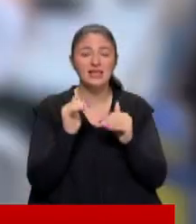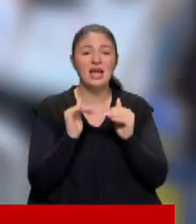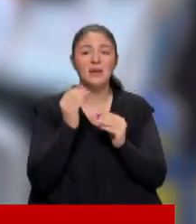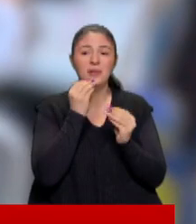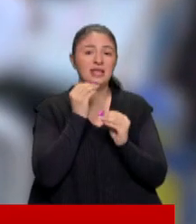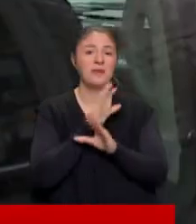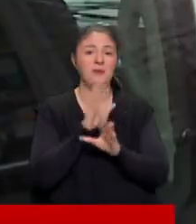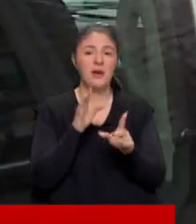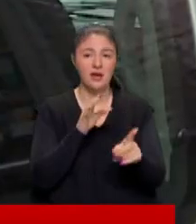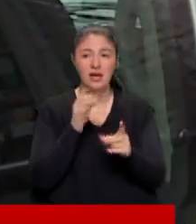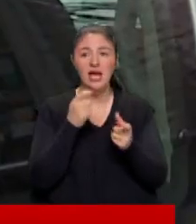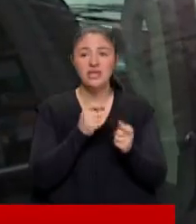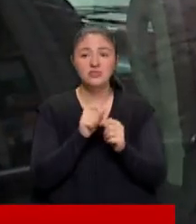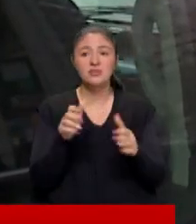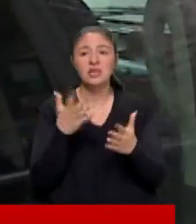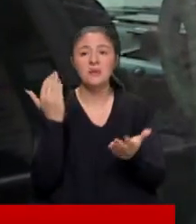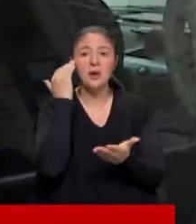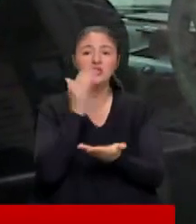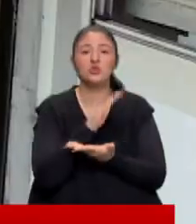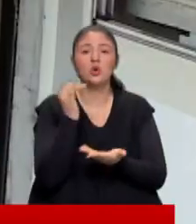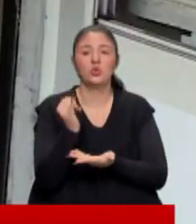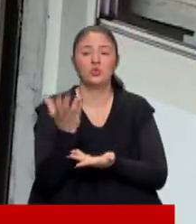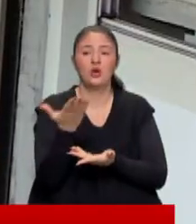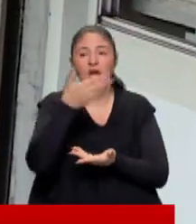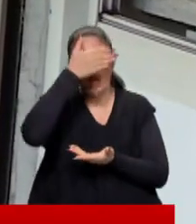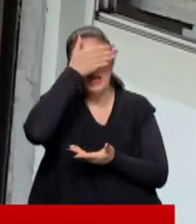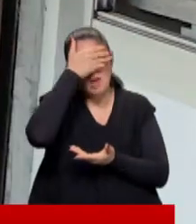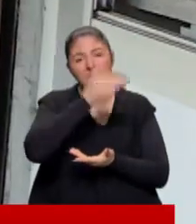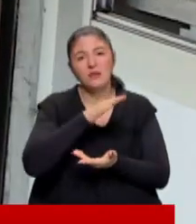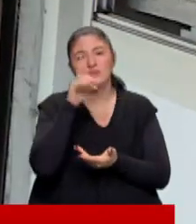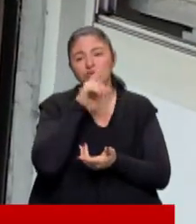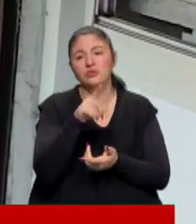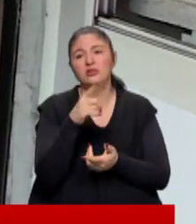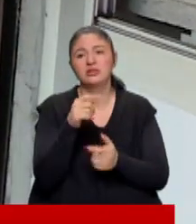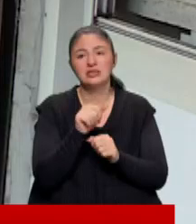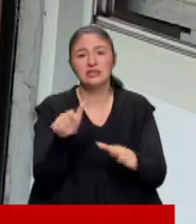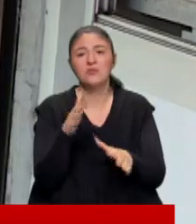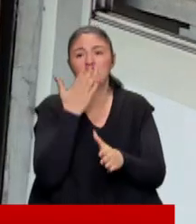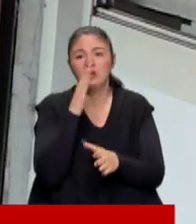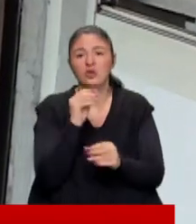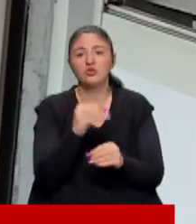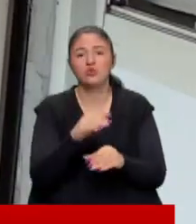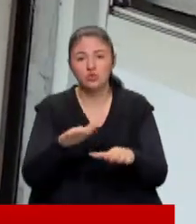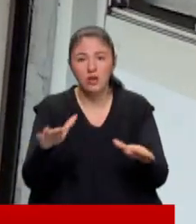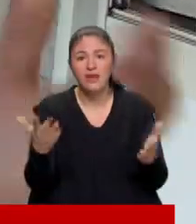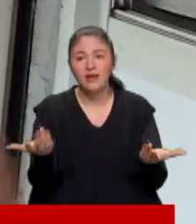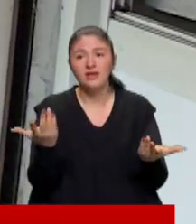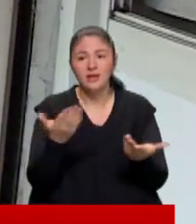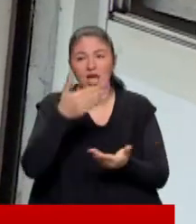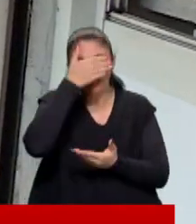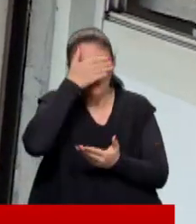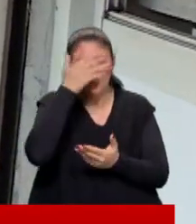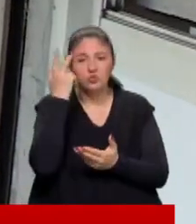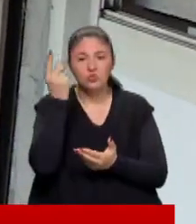dengeli beslenememe. Eğitim sistemi zaten başlı başına kötü. Ezbere dayalı olduğu için sistemimiz doğal olarak çocuklarda yani